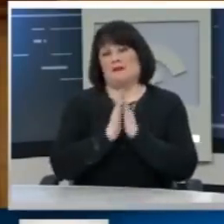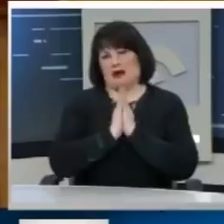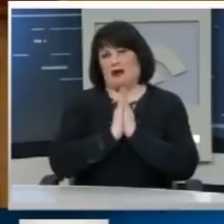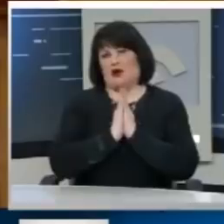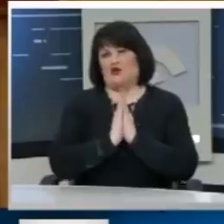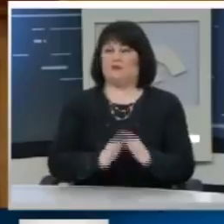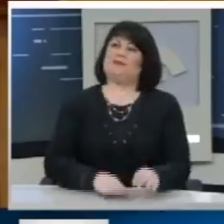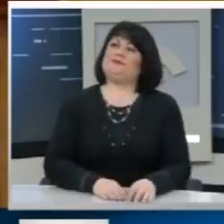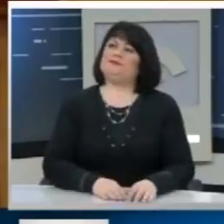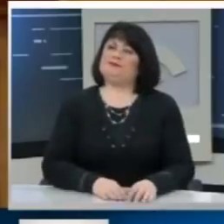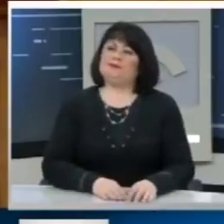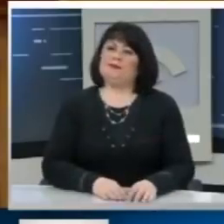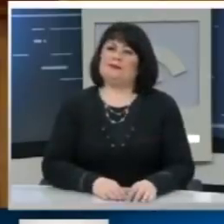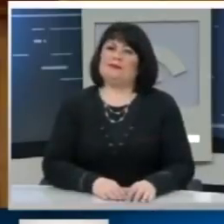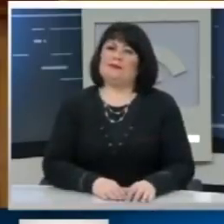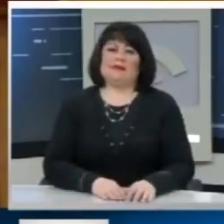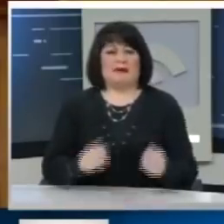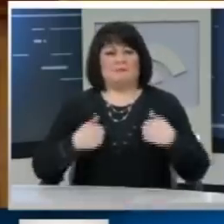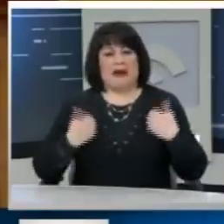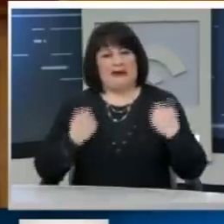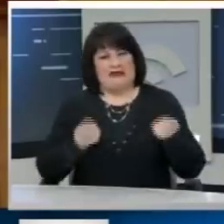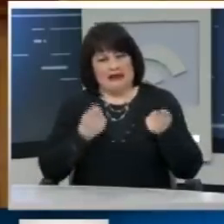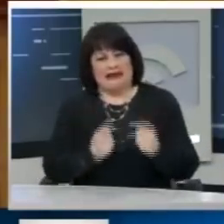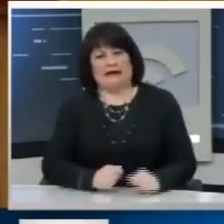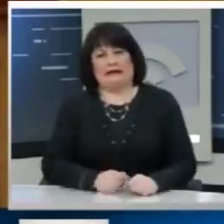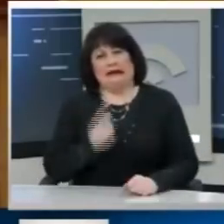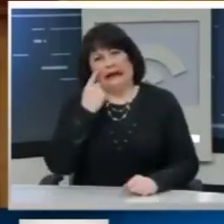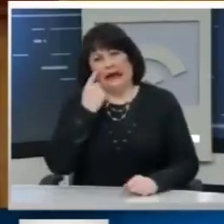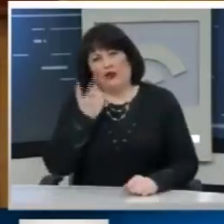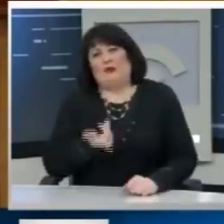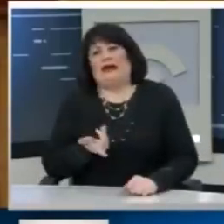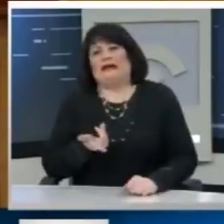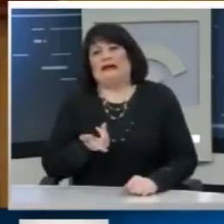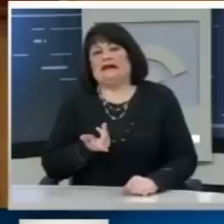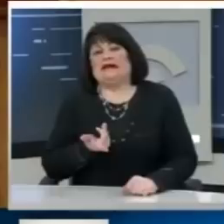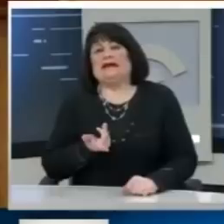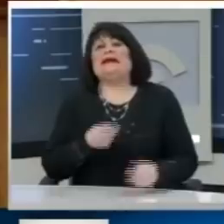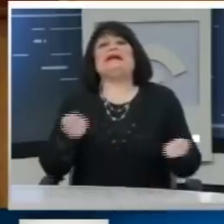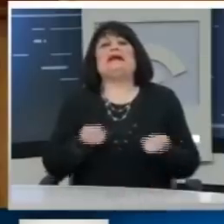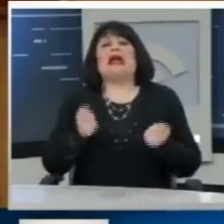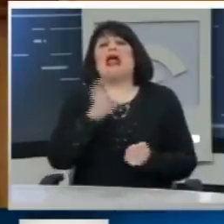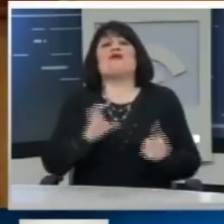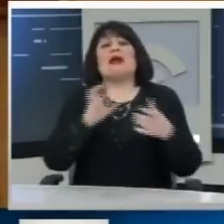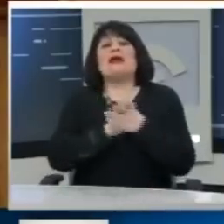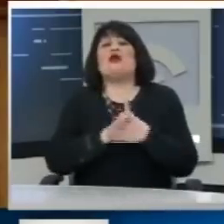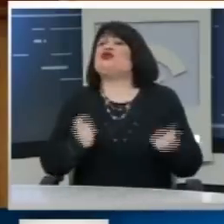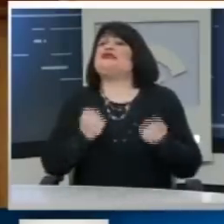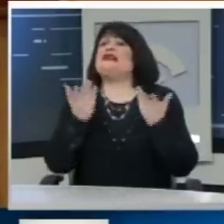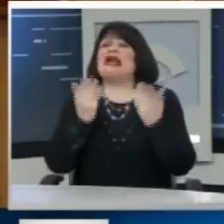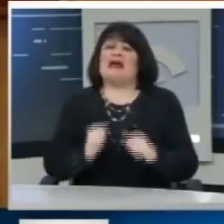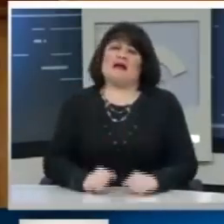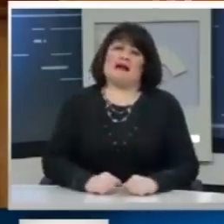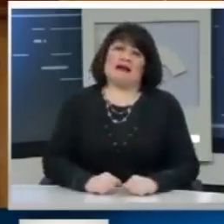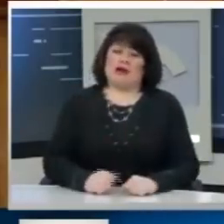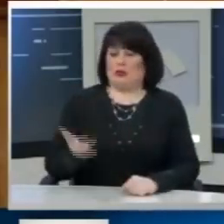Ευρωπαϊκή Ένωση. Αλήθεια. Μάλιστα. Για να δούμε, λοιπόν, τι έχει κάνει η Ευρωπαϊκή Ένωση όλα